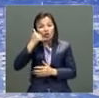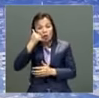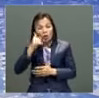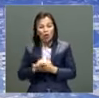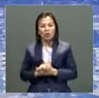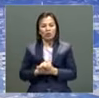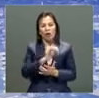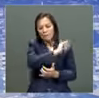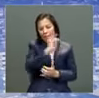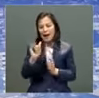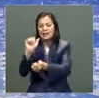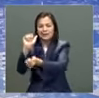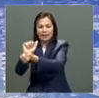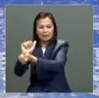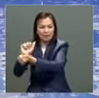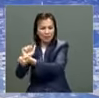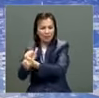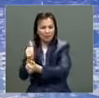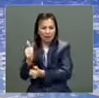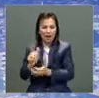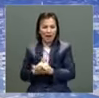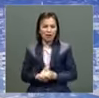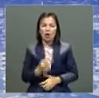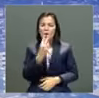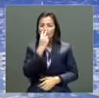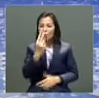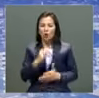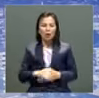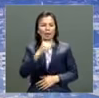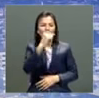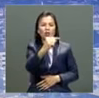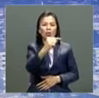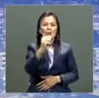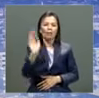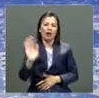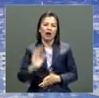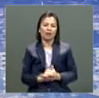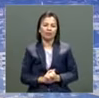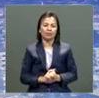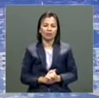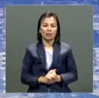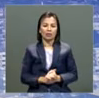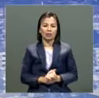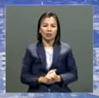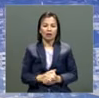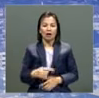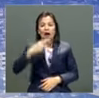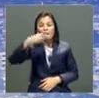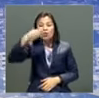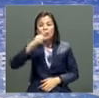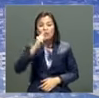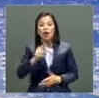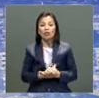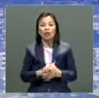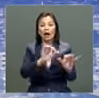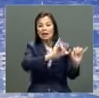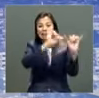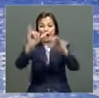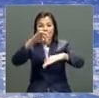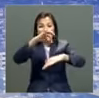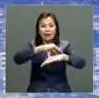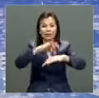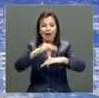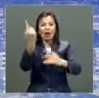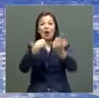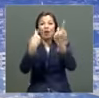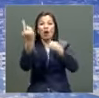คดีขึ้นมาได้มากขึ้นเพราะฉะนั้นอย่ามองเป็นมุมกลับนะครับหลายคนบอกเดี๋ยวหมอมาพูดอย่างนี้เดี๋ยวมีการโยกย้ายกันขึ้นมาโท